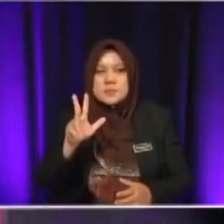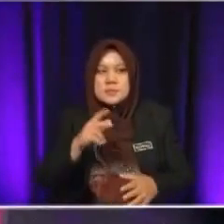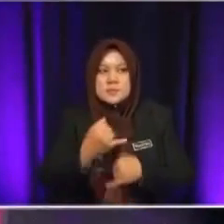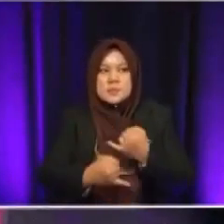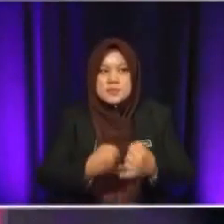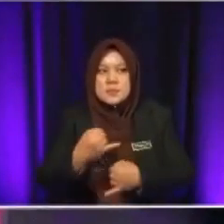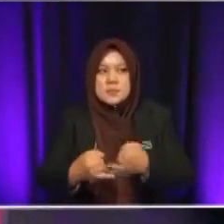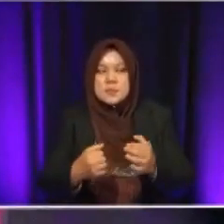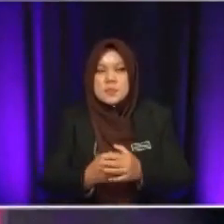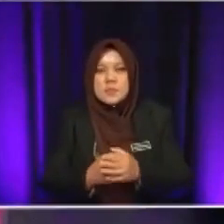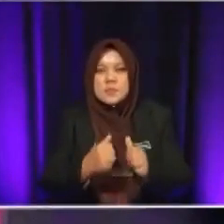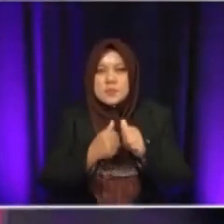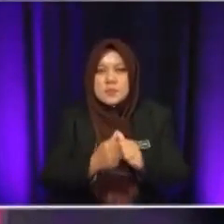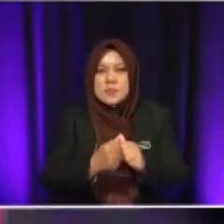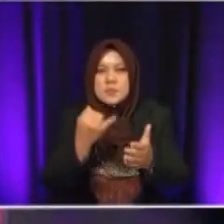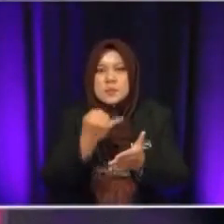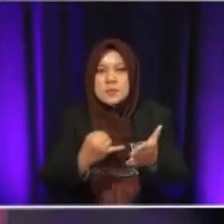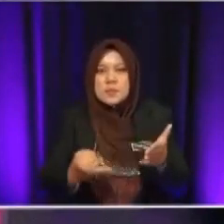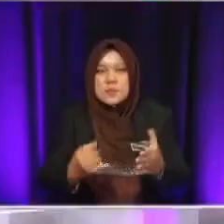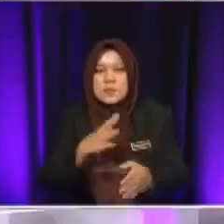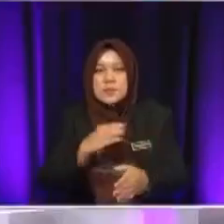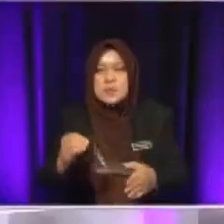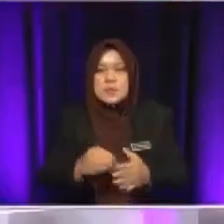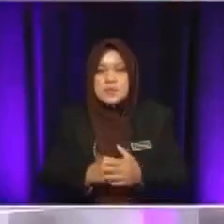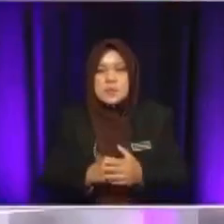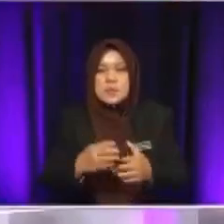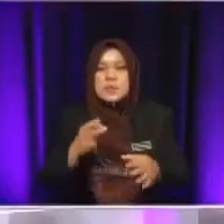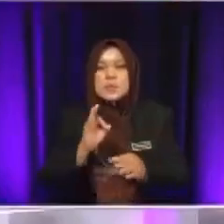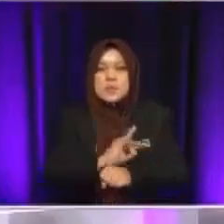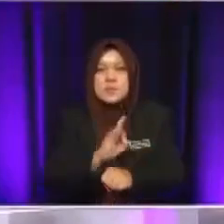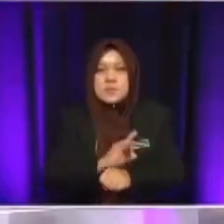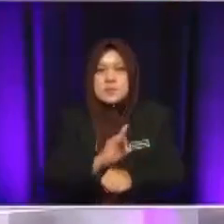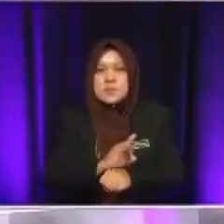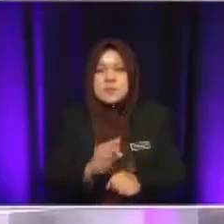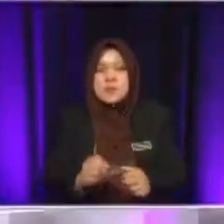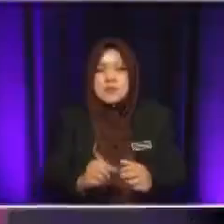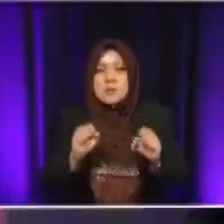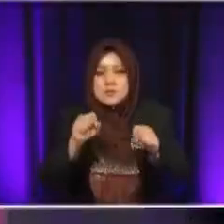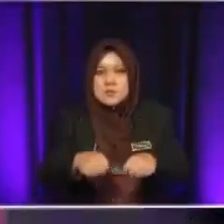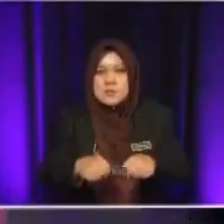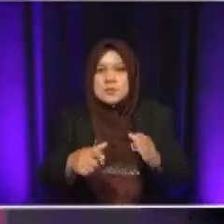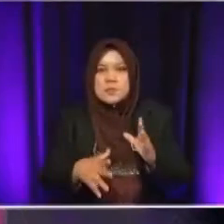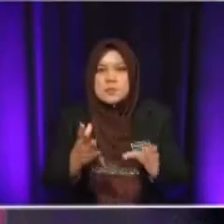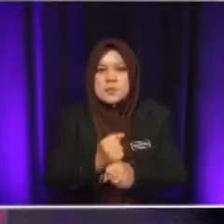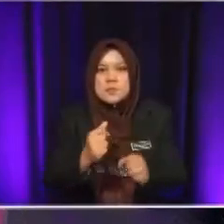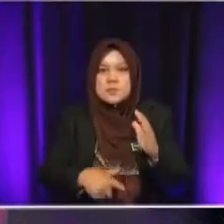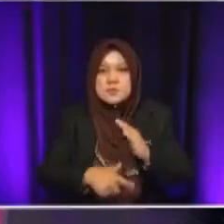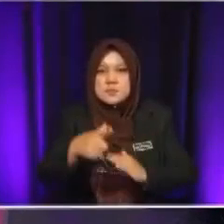berjaya. Memang berjaya ikut pada lakaran tadi. Lepas tu memang berfungsi. Jadi bila berfungsi memang kita dapat lebih lah.